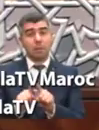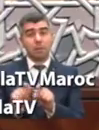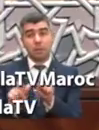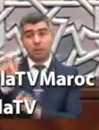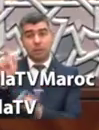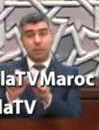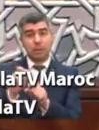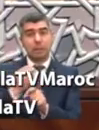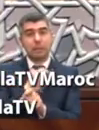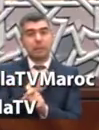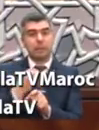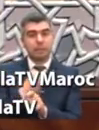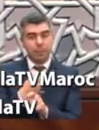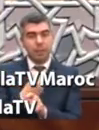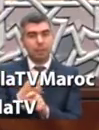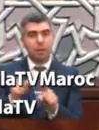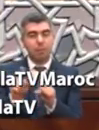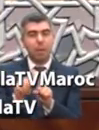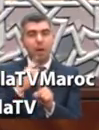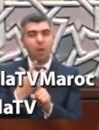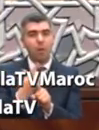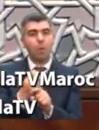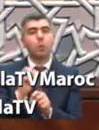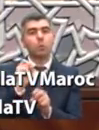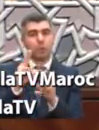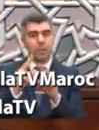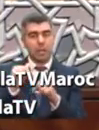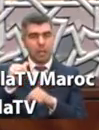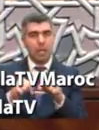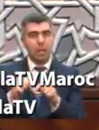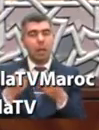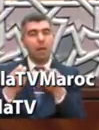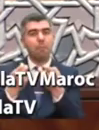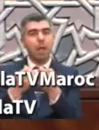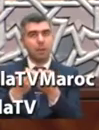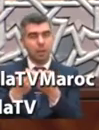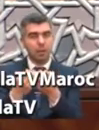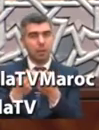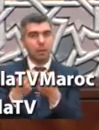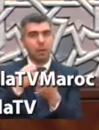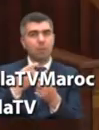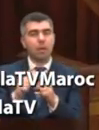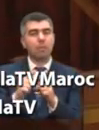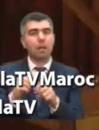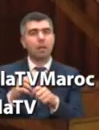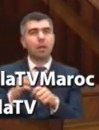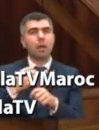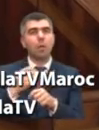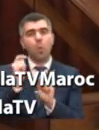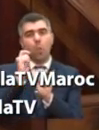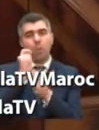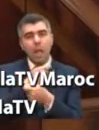بدون تجهيزات هذا يسمى بسوء التدبير. والنموذج المستشفى ما يسمى بالمستشفى الاقليمي الكسيف، لا